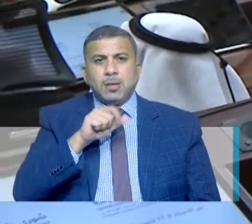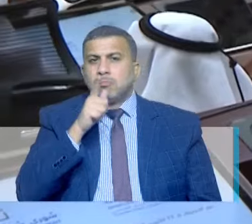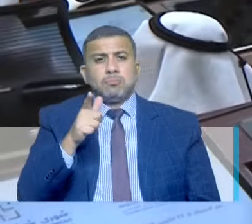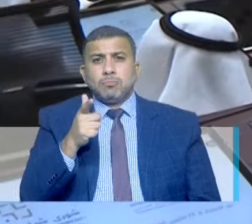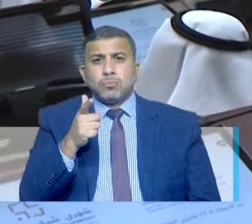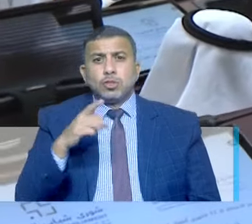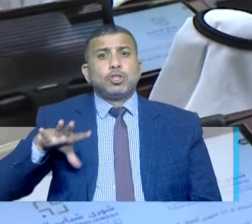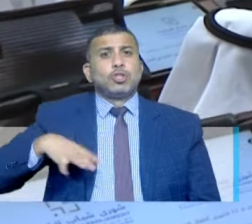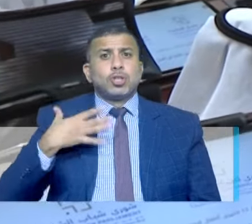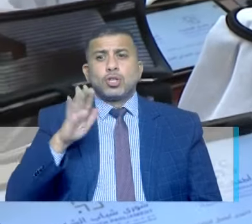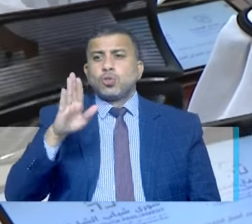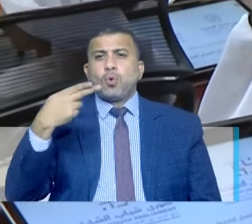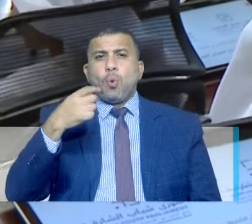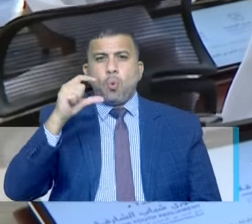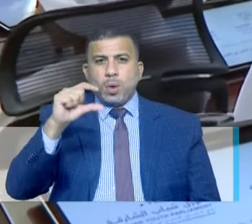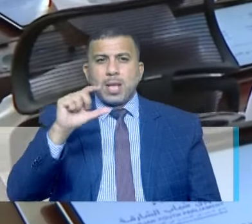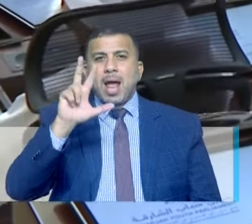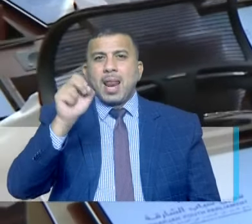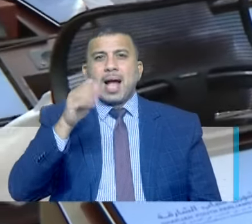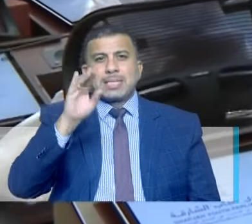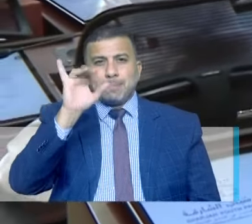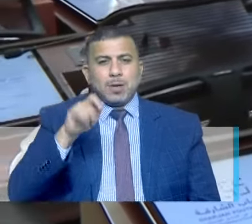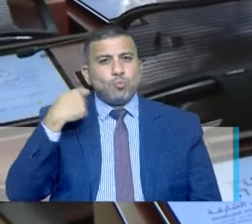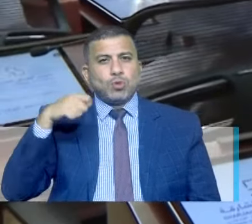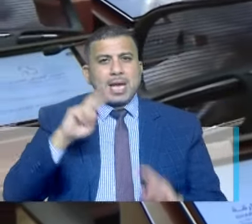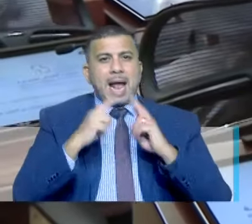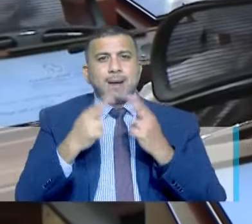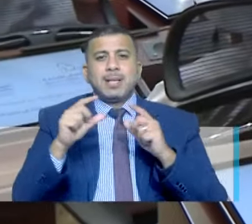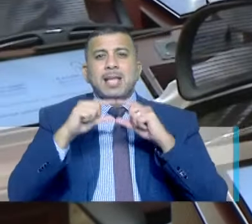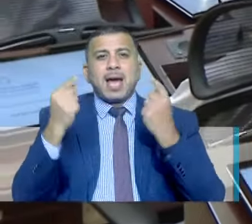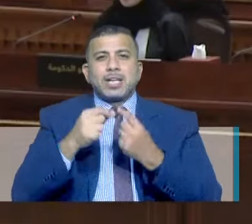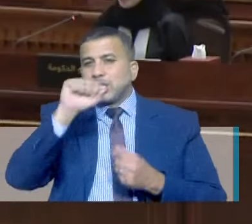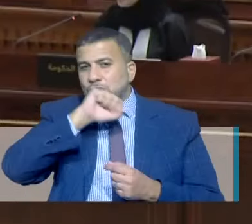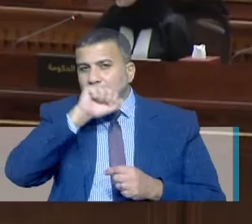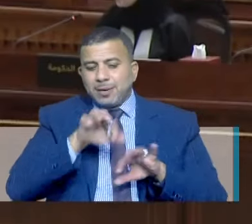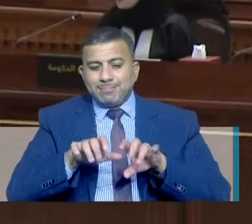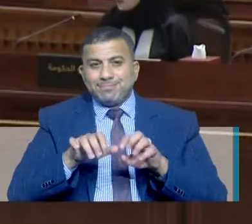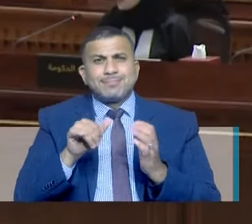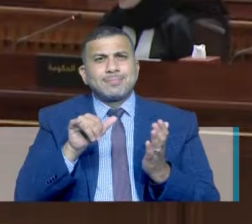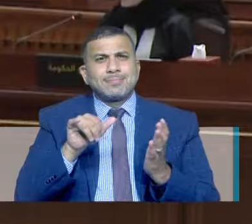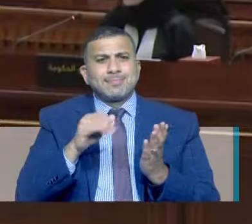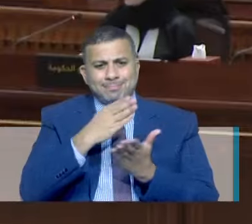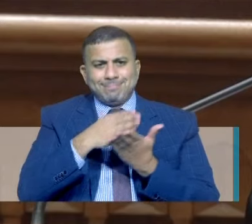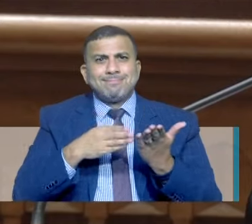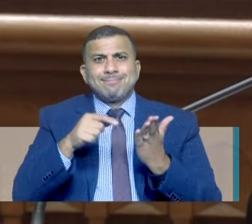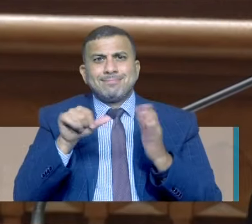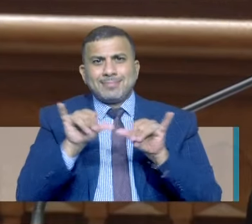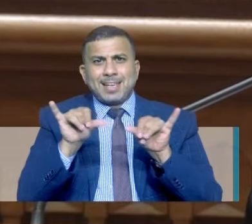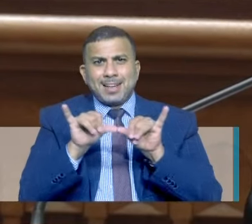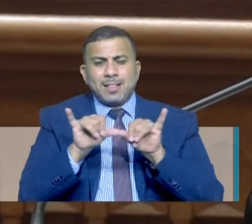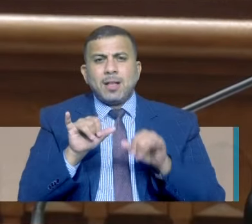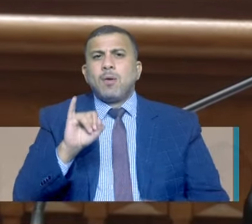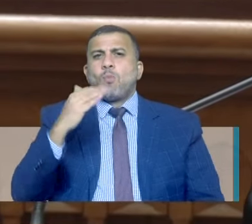من الشيخ سعود بن سلطان بن محمد القاسمي مدير عام دائرة الشارقة الرقمية، وسعادة كل من